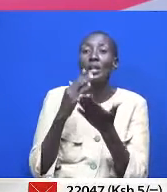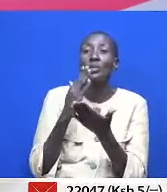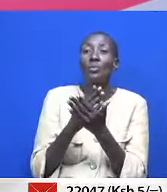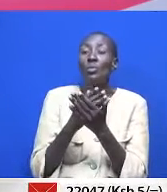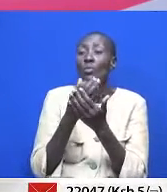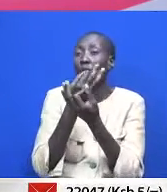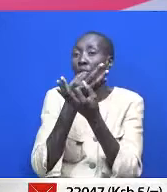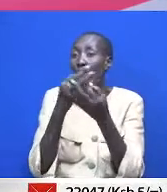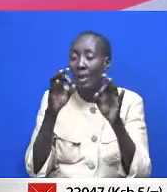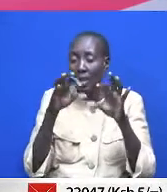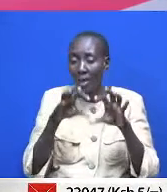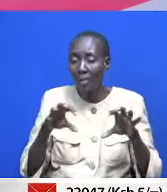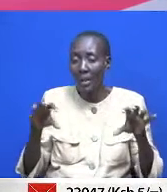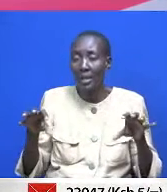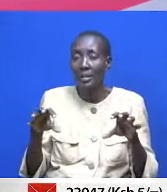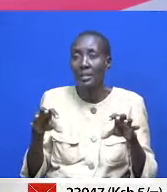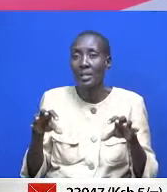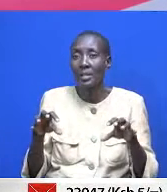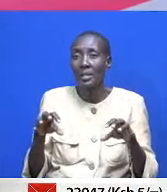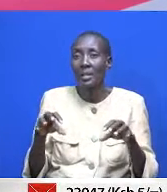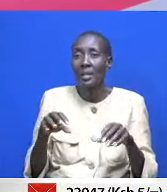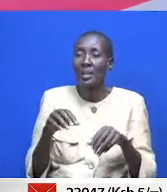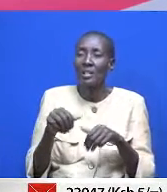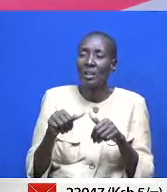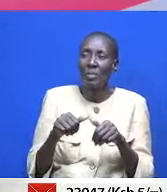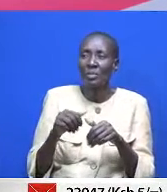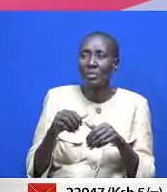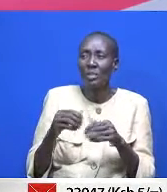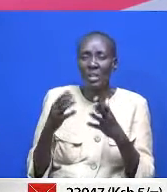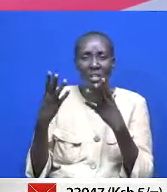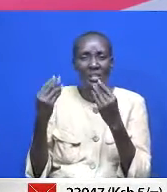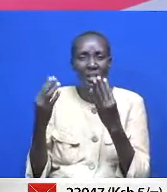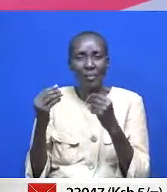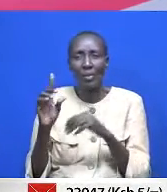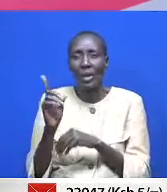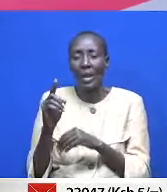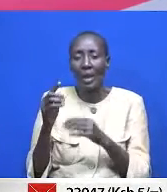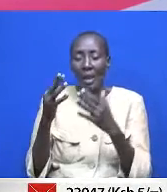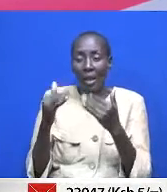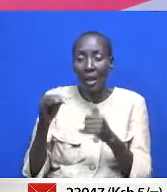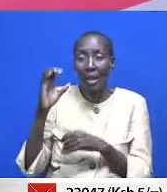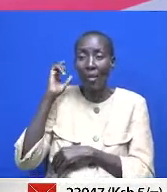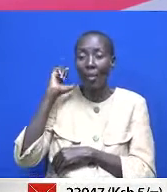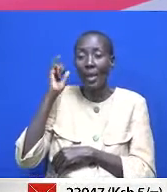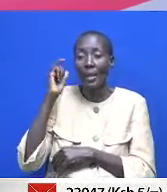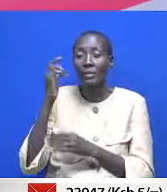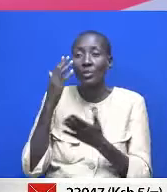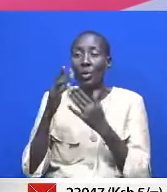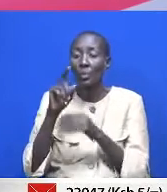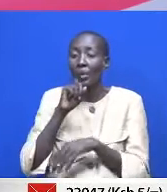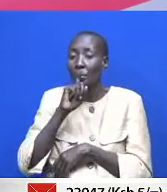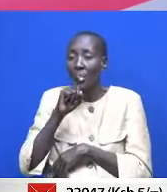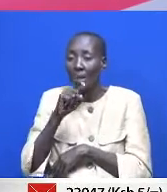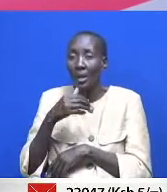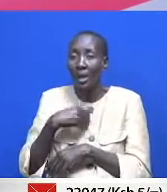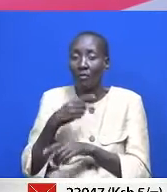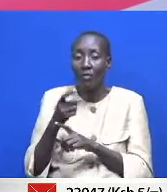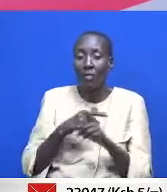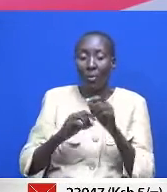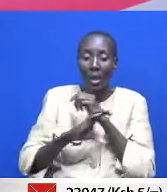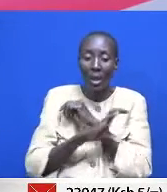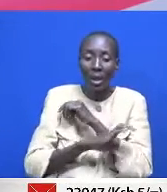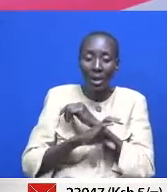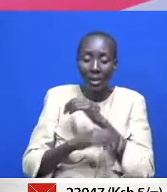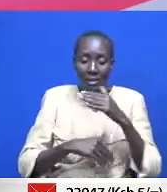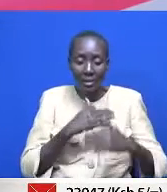mambo, sio swala ambayo inatakiwa kuchukiwa kirahisi, kwa sababu sasa tukiwa na mayai ama kuku zikitoka nchi jirani